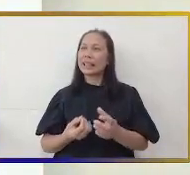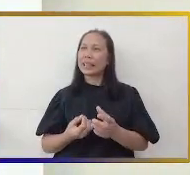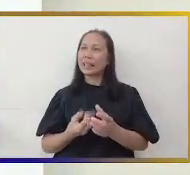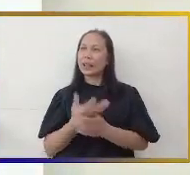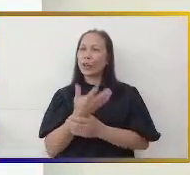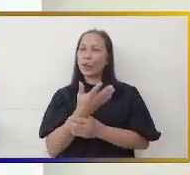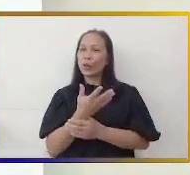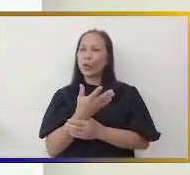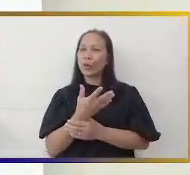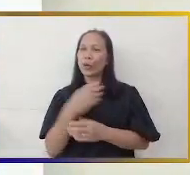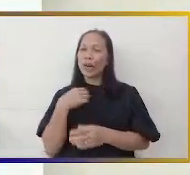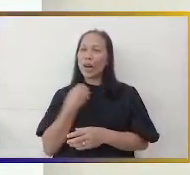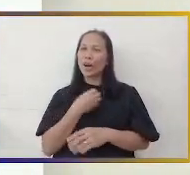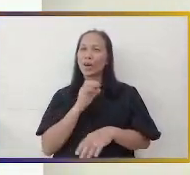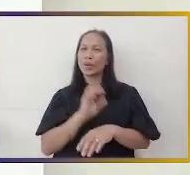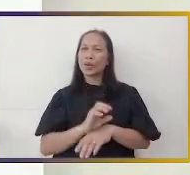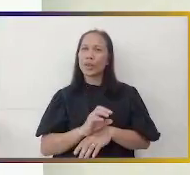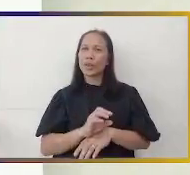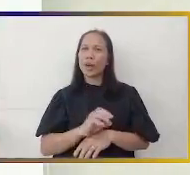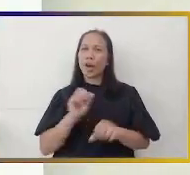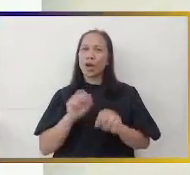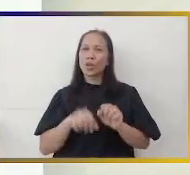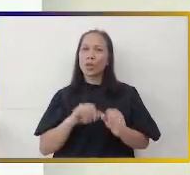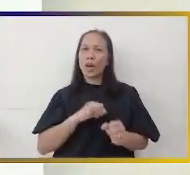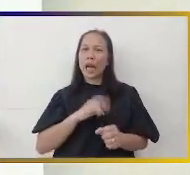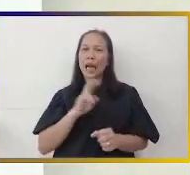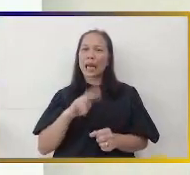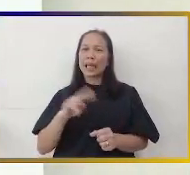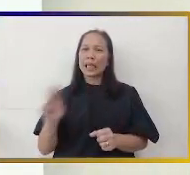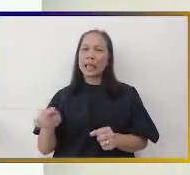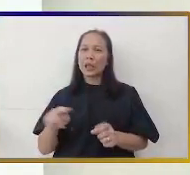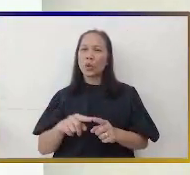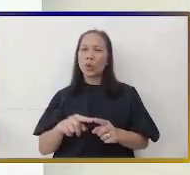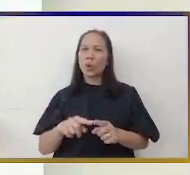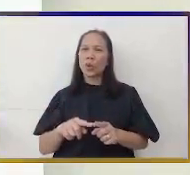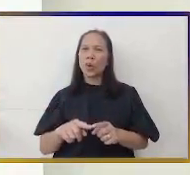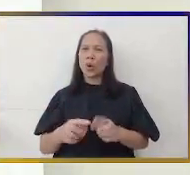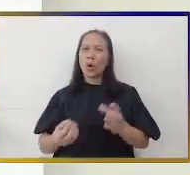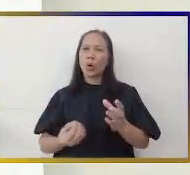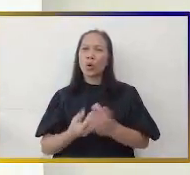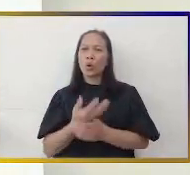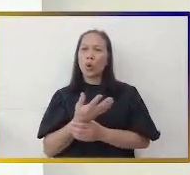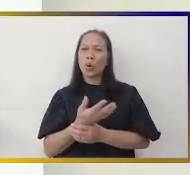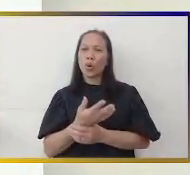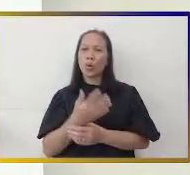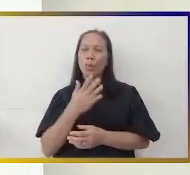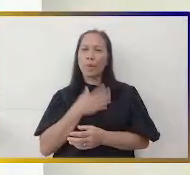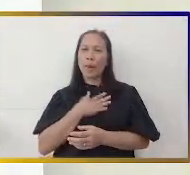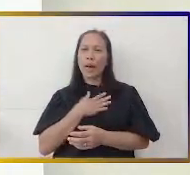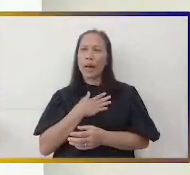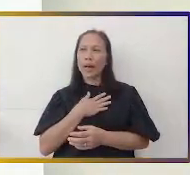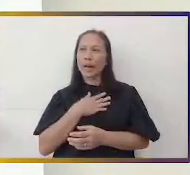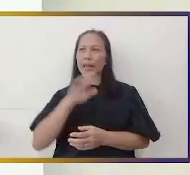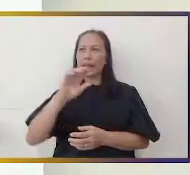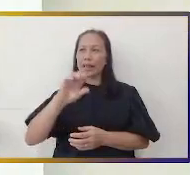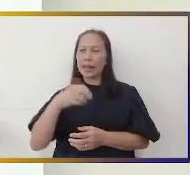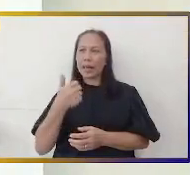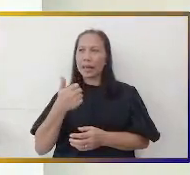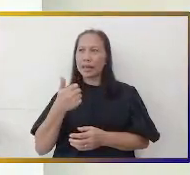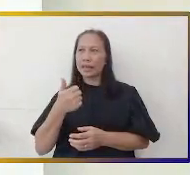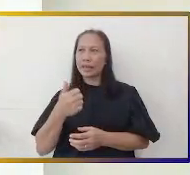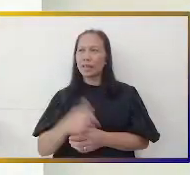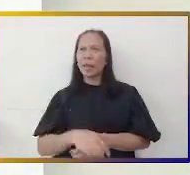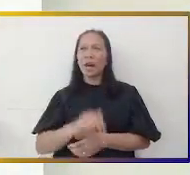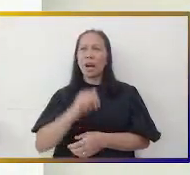yung giving ko kaya nag-set ako ng pattern in-improve ko yung pattern ko na hindi na lang yung portion